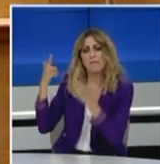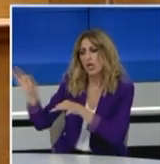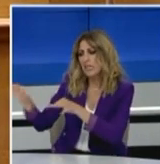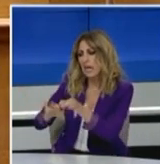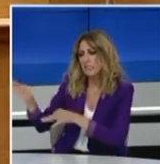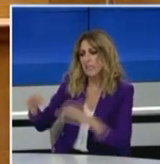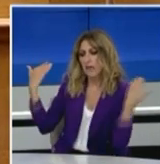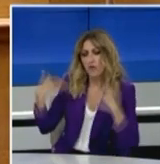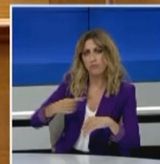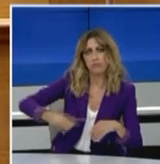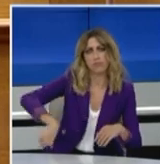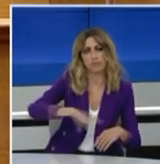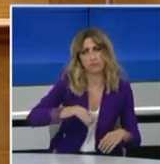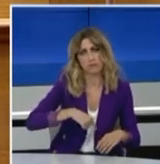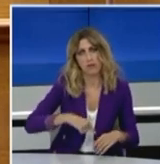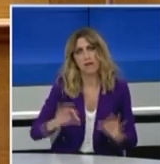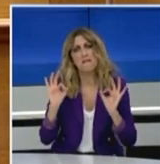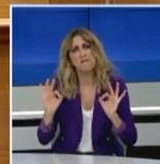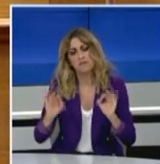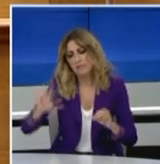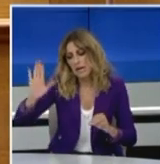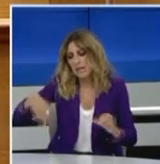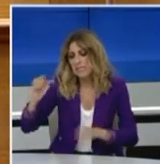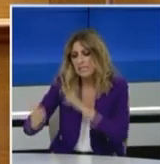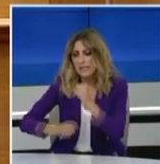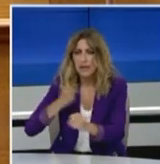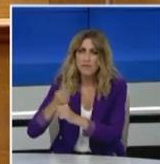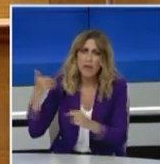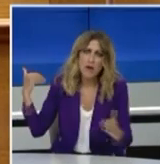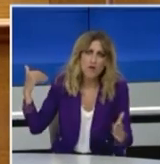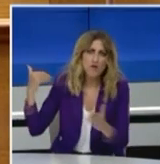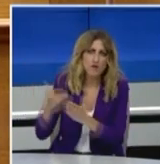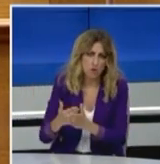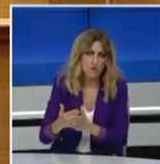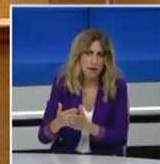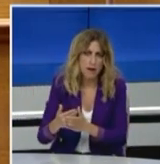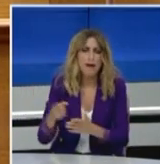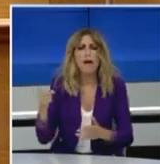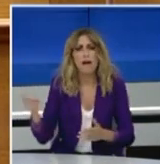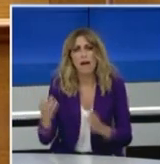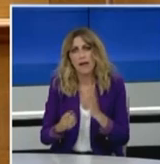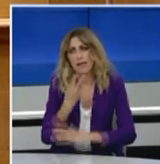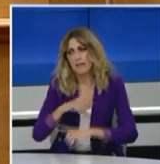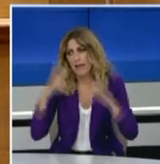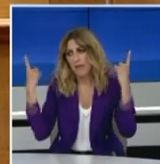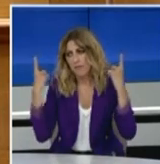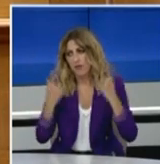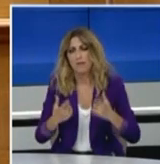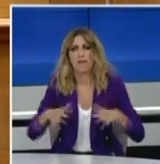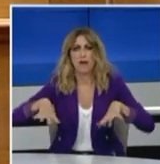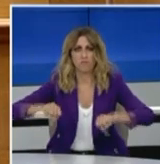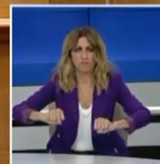οποίας ούτως ή άλλως τα τελευταία χρόνια της έχει πάρει το βασικό ρόλο ψυχήτε και σώματι